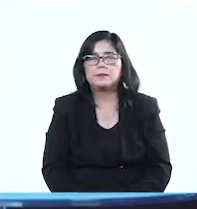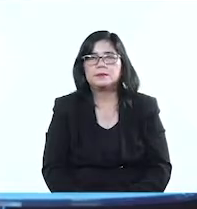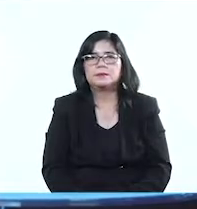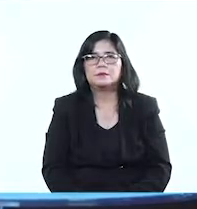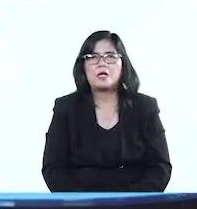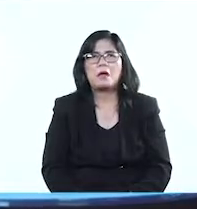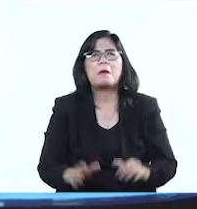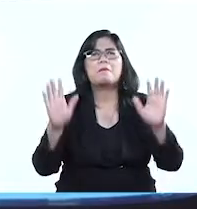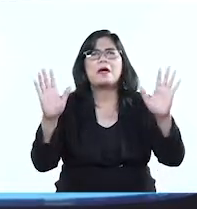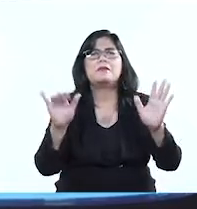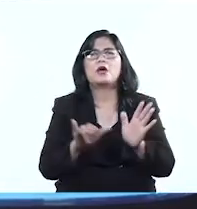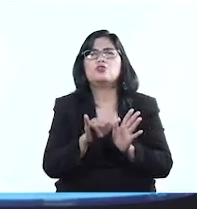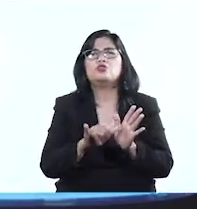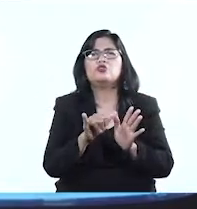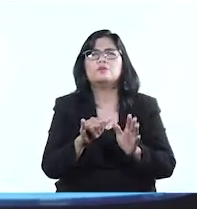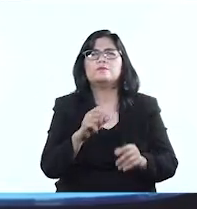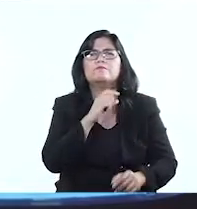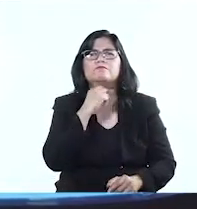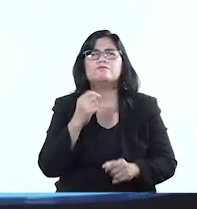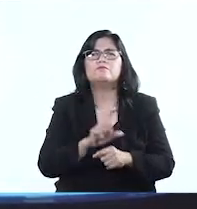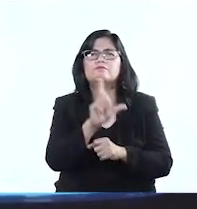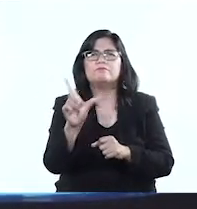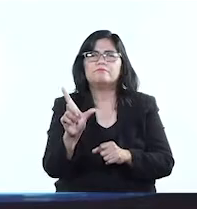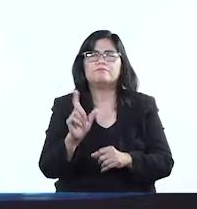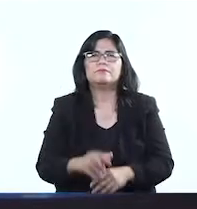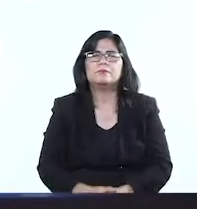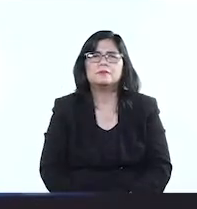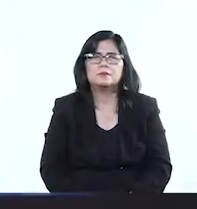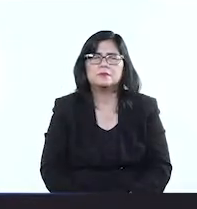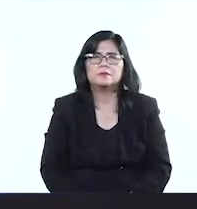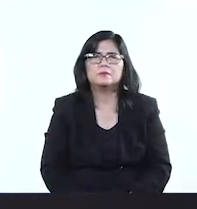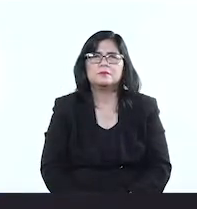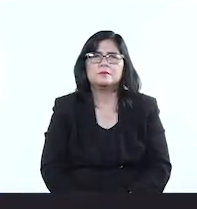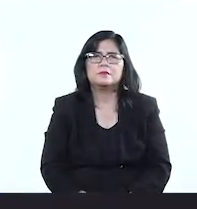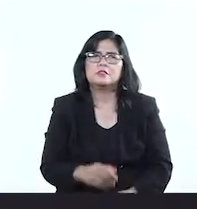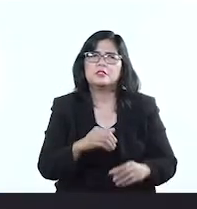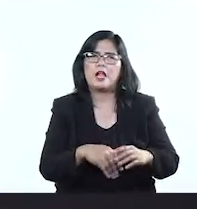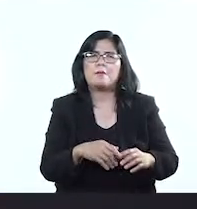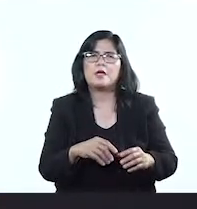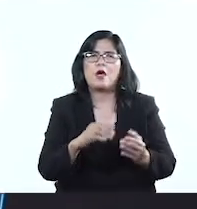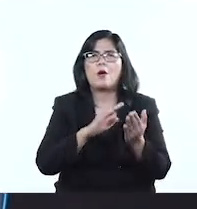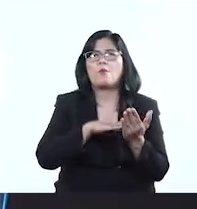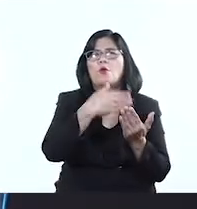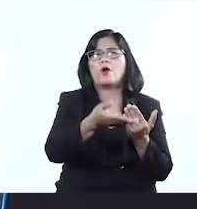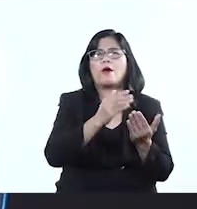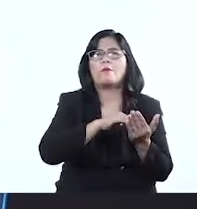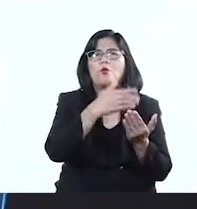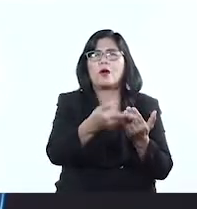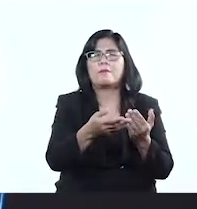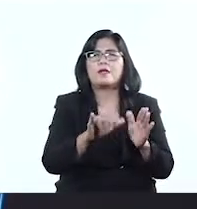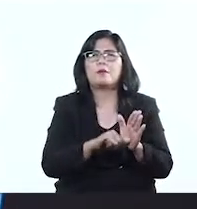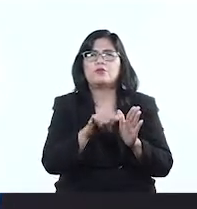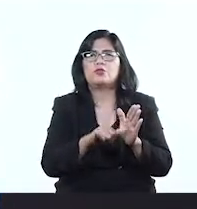Hai banyak YouTube saya Hai artikel-artikel di dalamnya atau program-program di dalamnya Hai